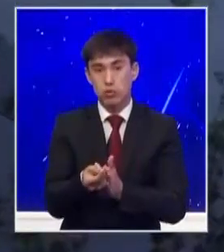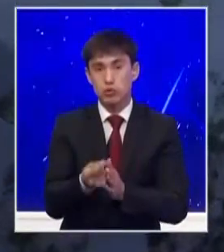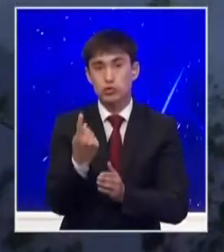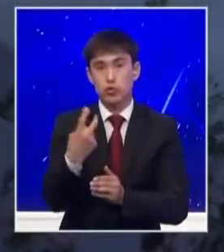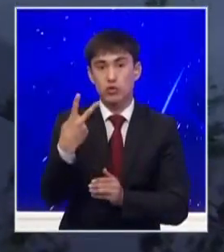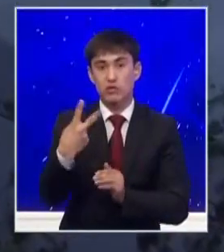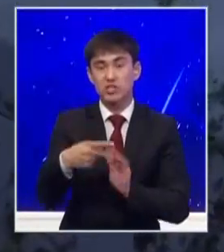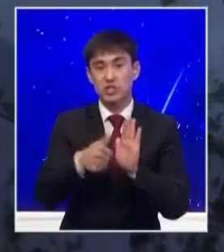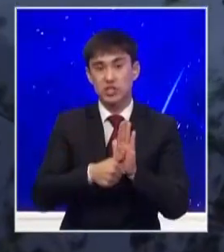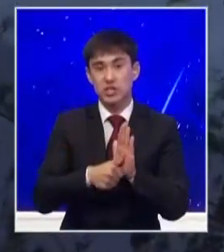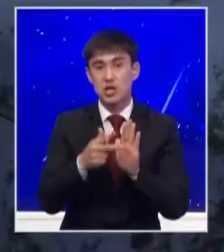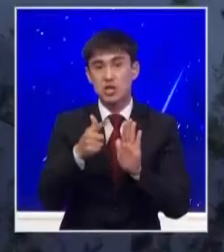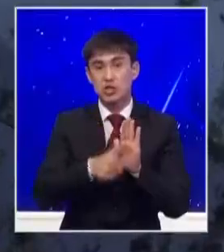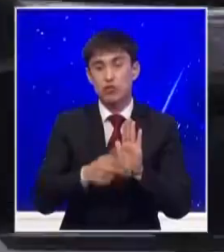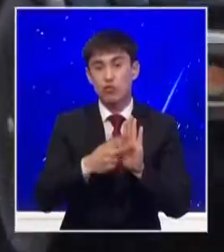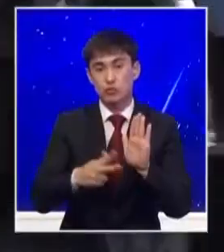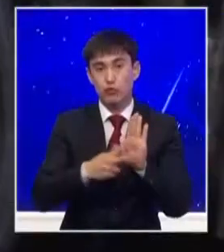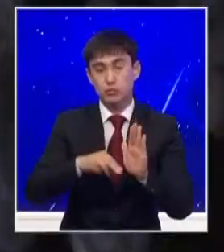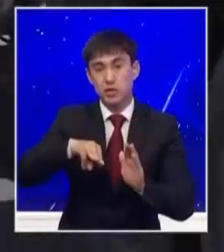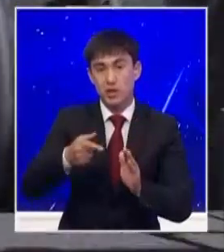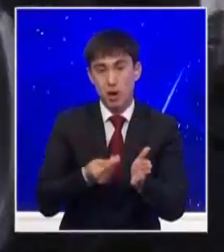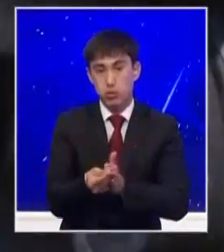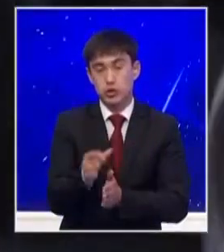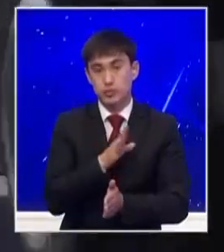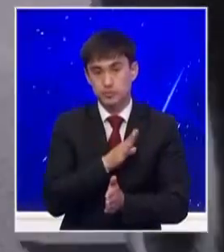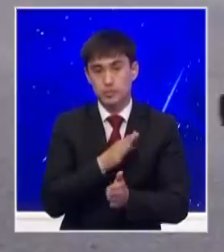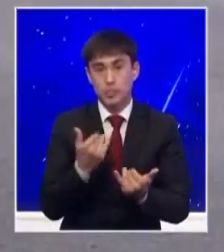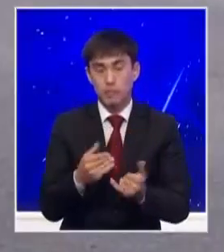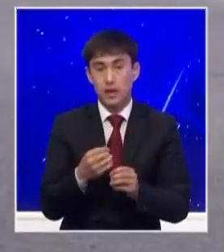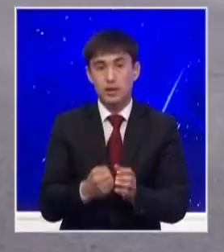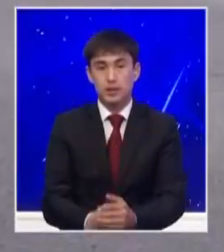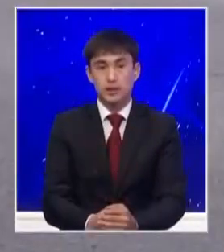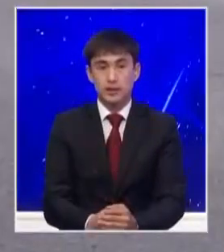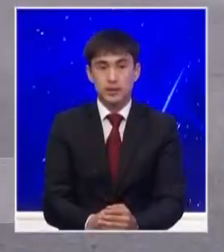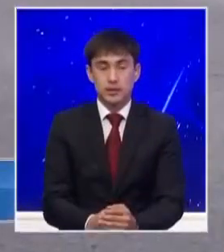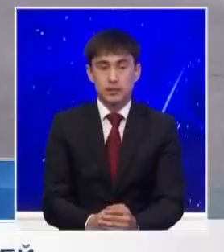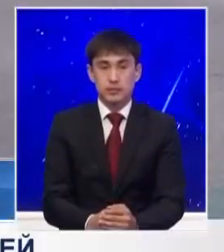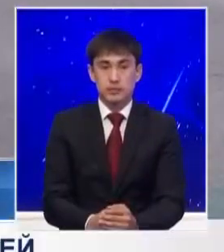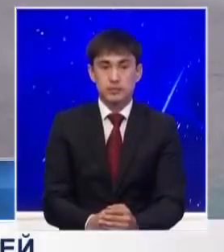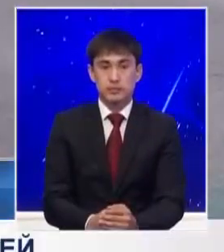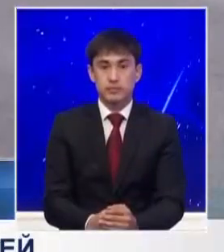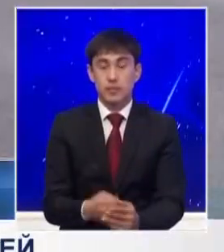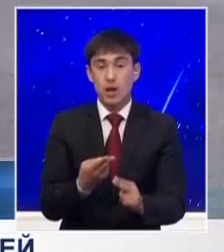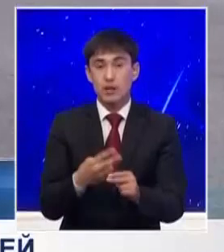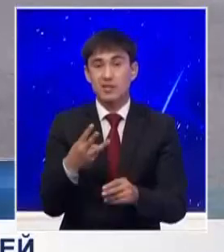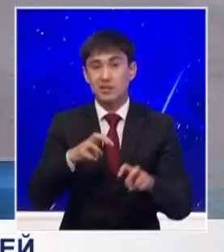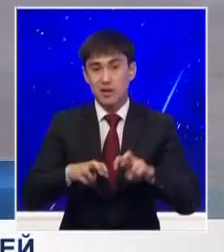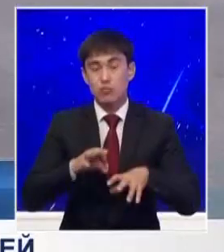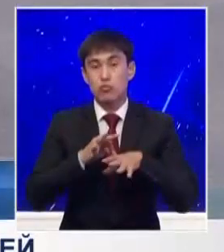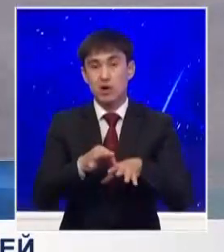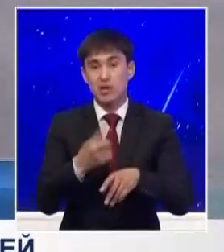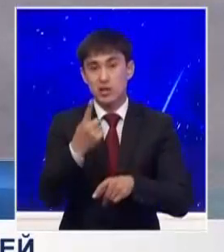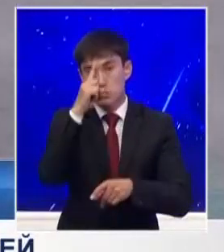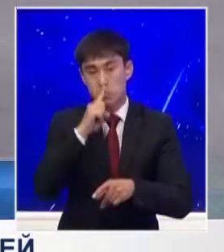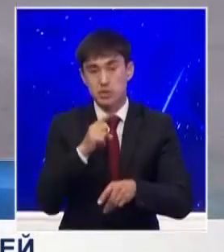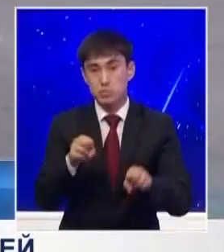126 688, да? Без 15 мамардан бастап 15 Этот рейд будет проходить ровно